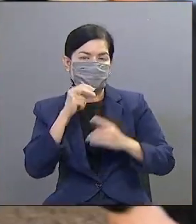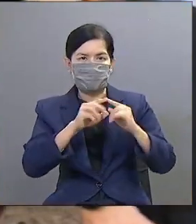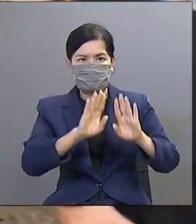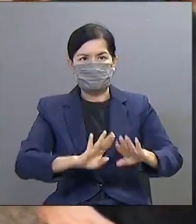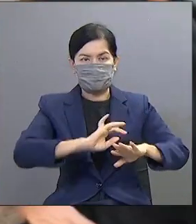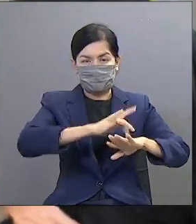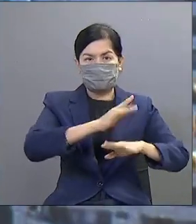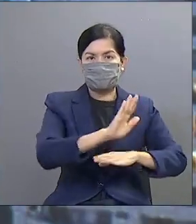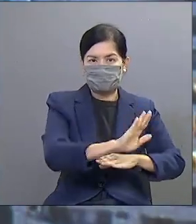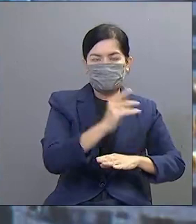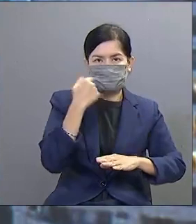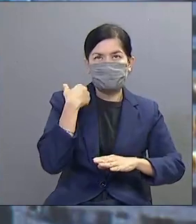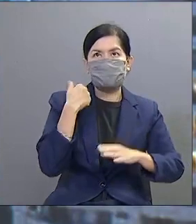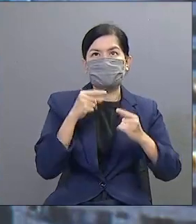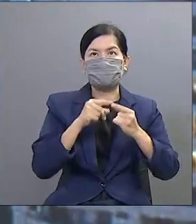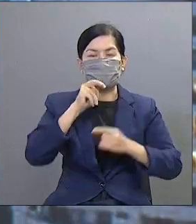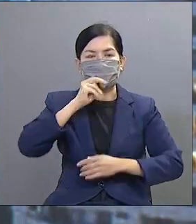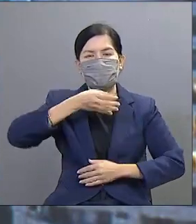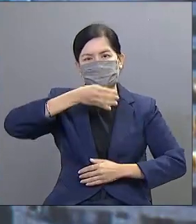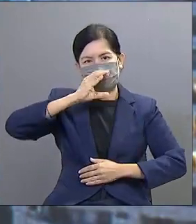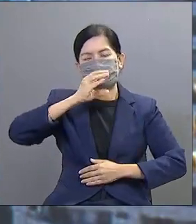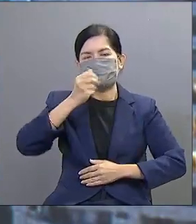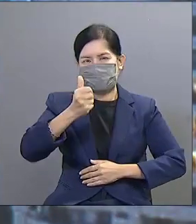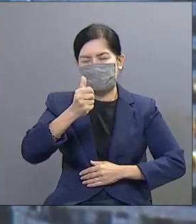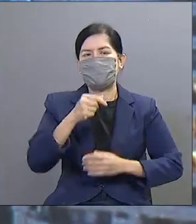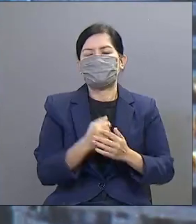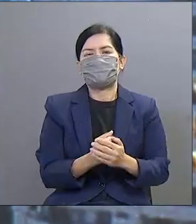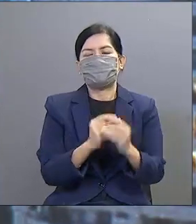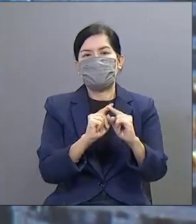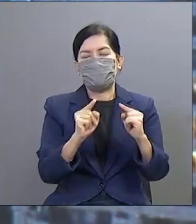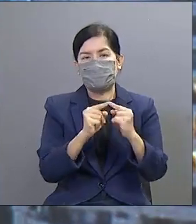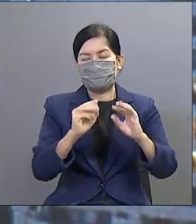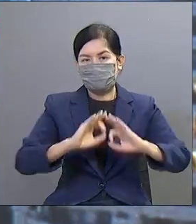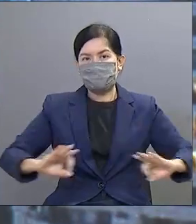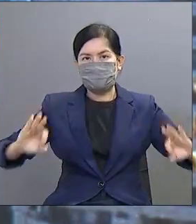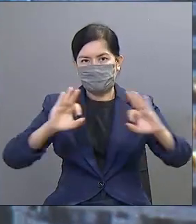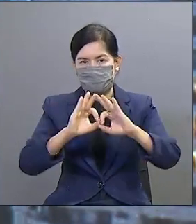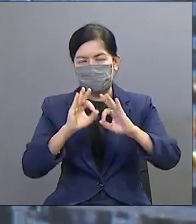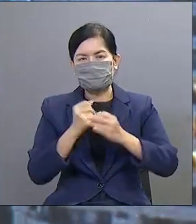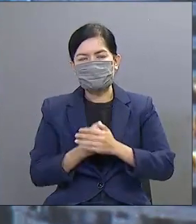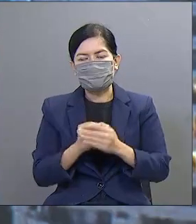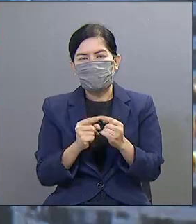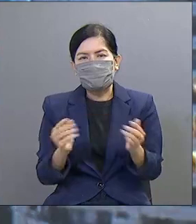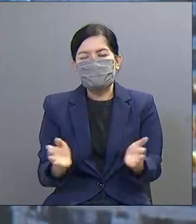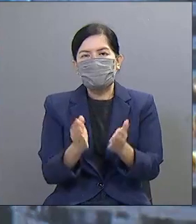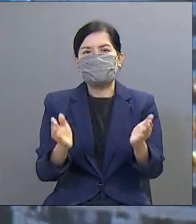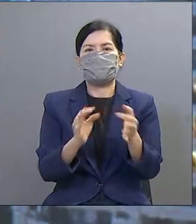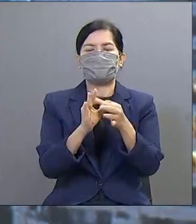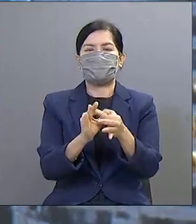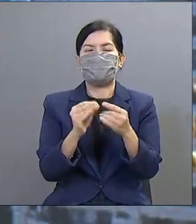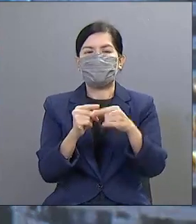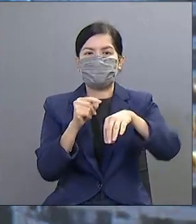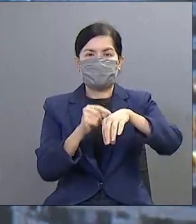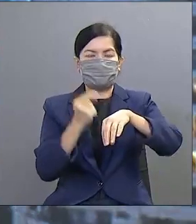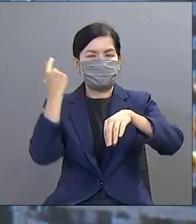แบบนี้สามารถมาอุปโภคบริภกคได้ในพื้นที่แล้วนะคะยัถือว่าเป็นการส่งเสริมการทองเที่วได้ด้วย